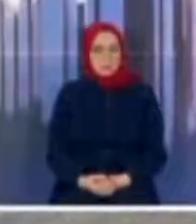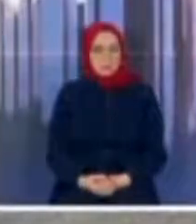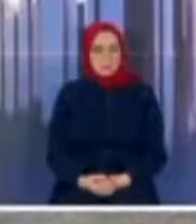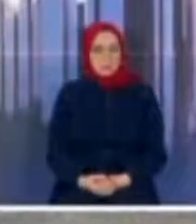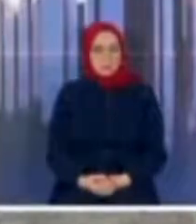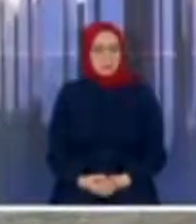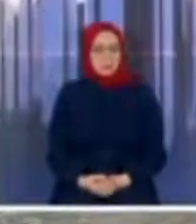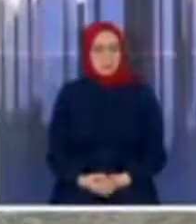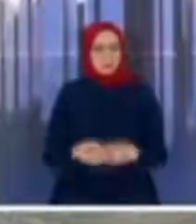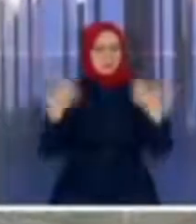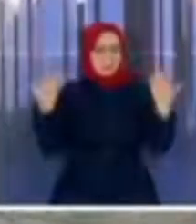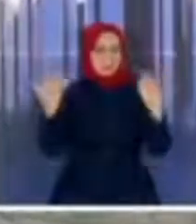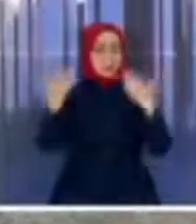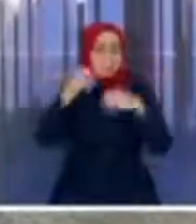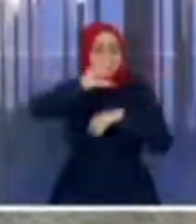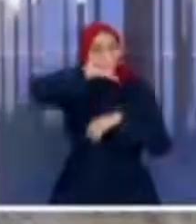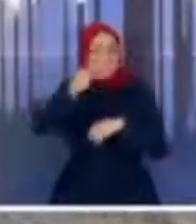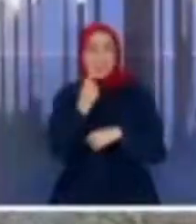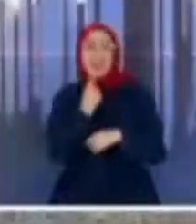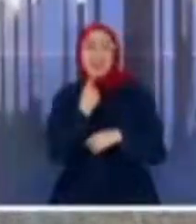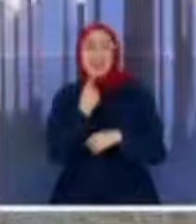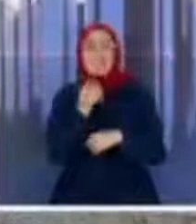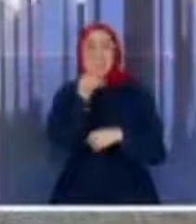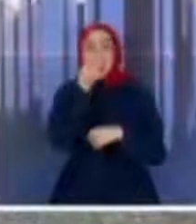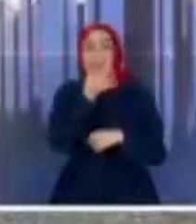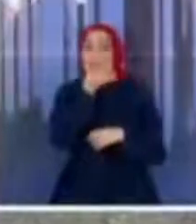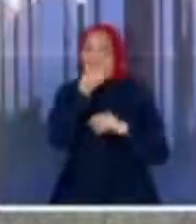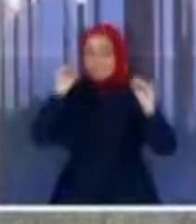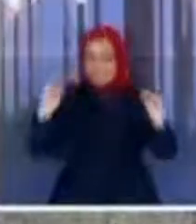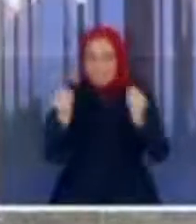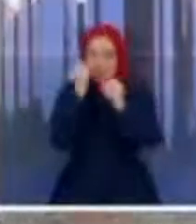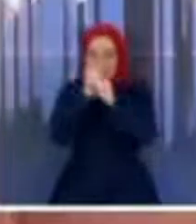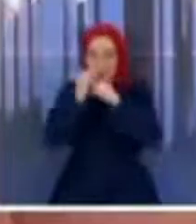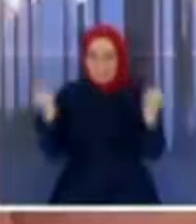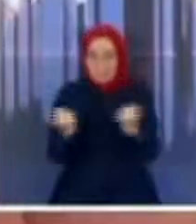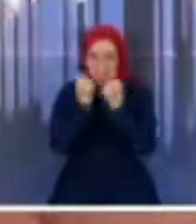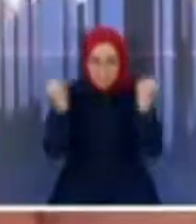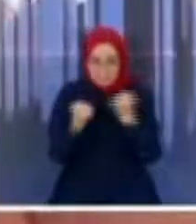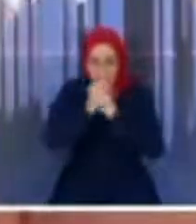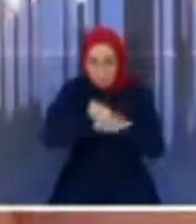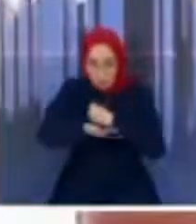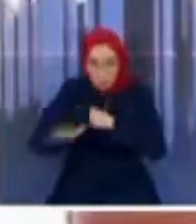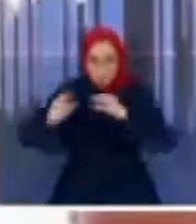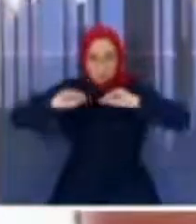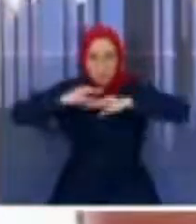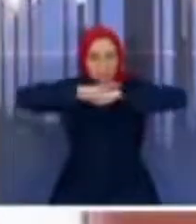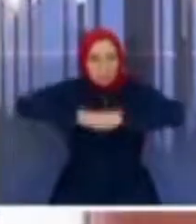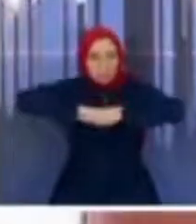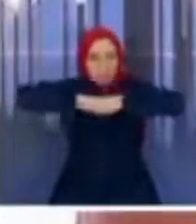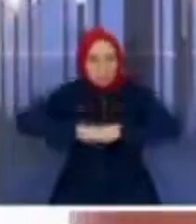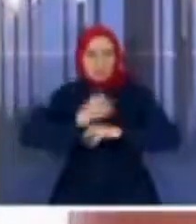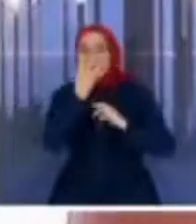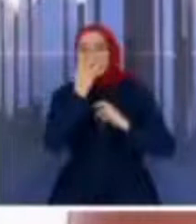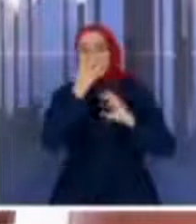محلية الهلال الأحمر التونسي بنفزة بدأت بيوم نشاط لتربية الأطفال على ثقافة الإسعافات الأولية في إطار